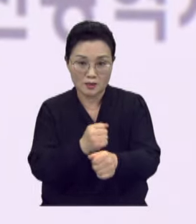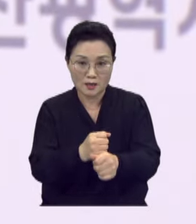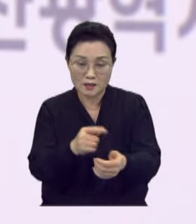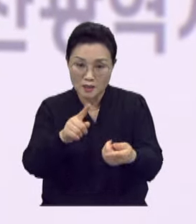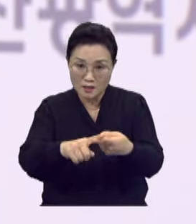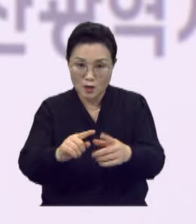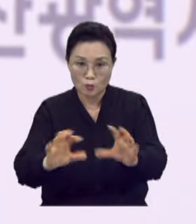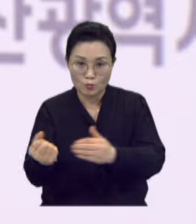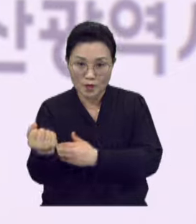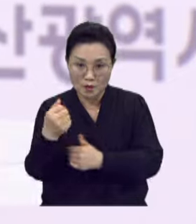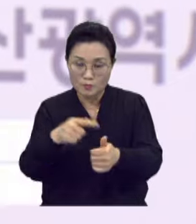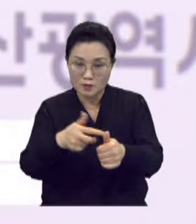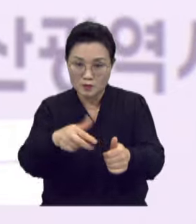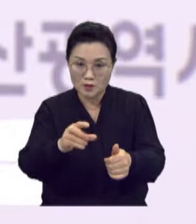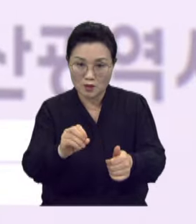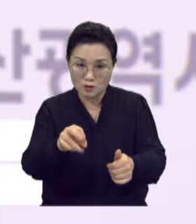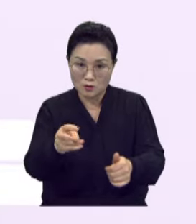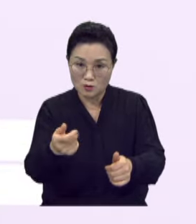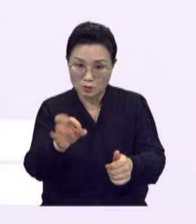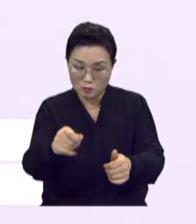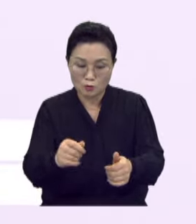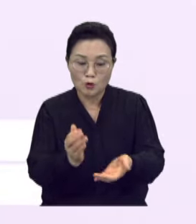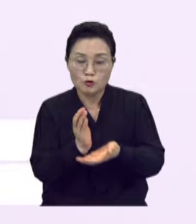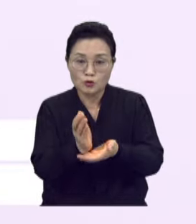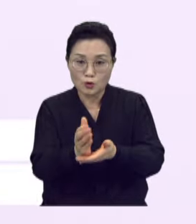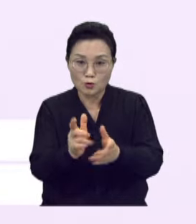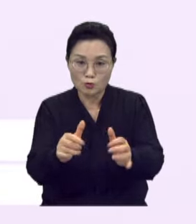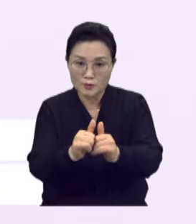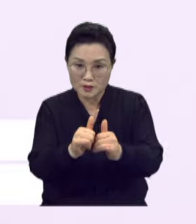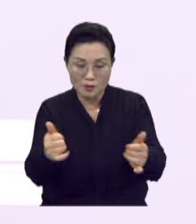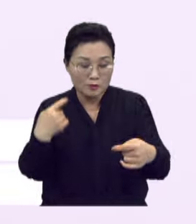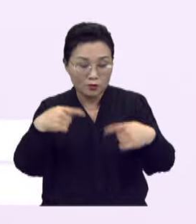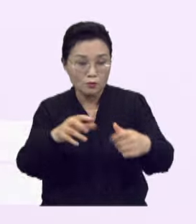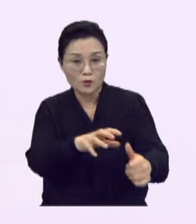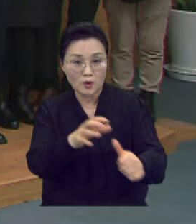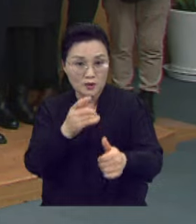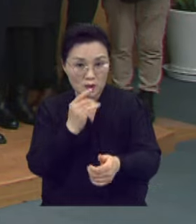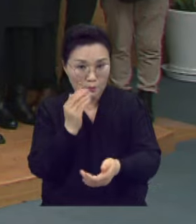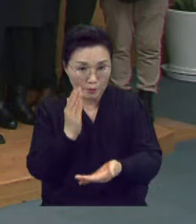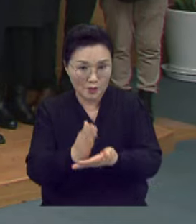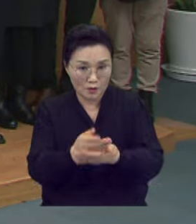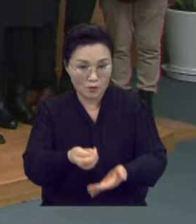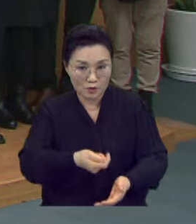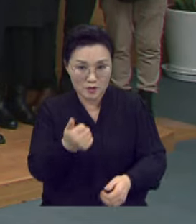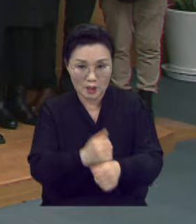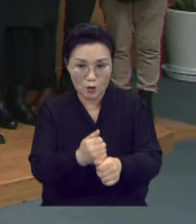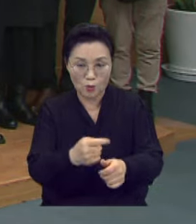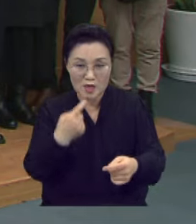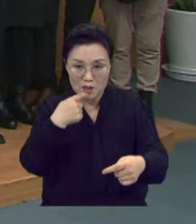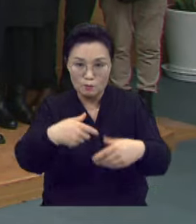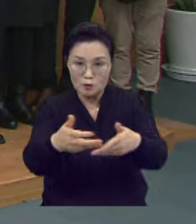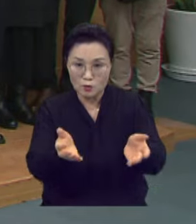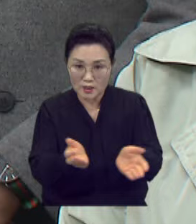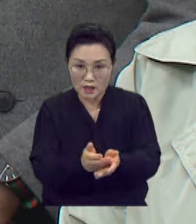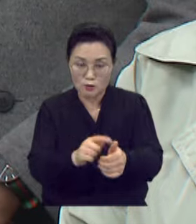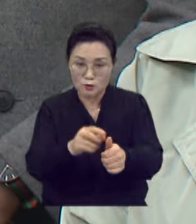대해 국민의힘 정현욱 후보는 수영구민을 정치적으로 이용하지 말라며 거절했고, 민주당